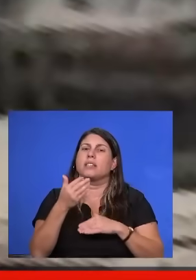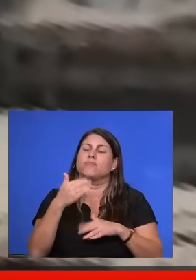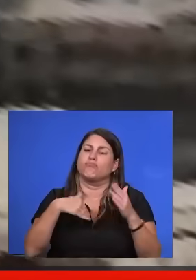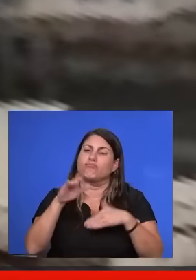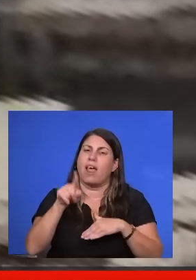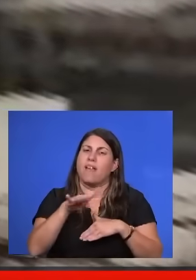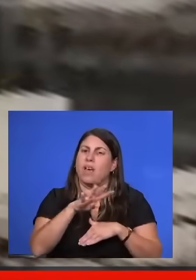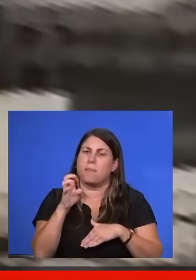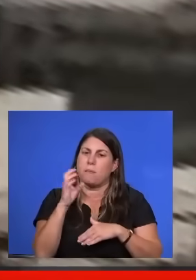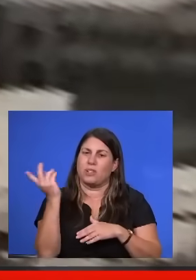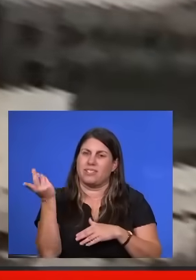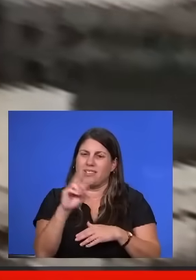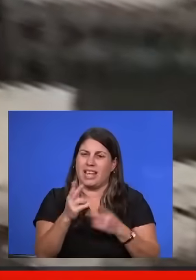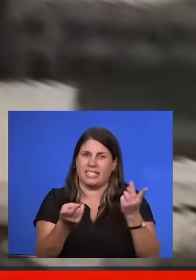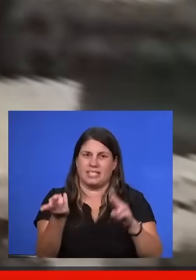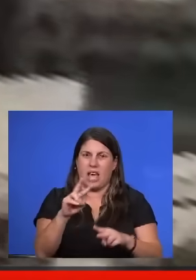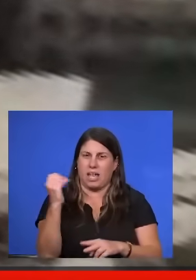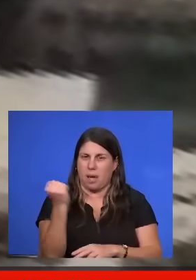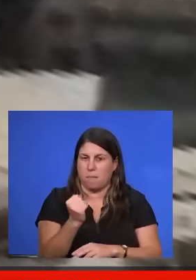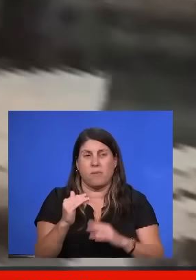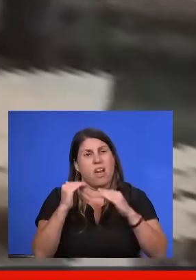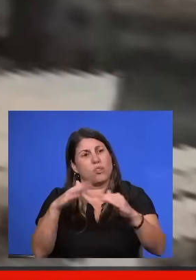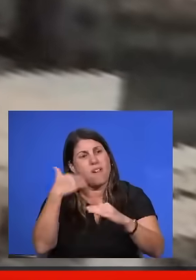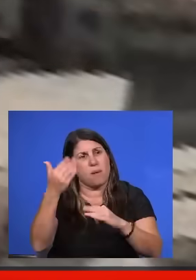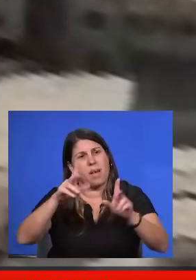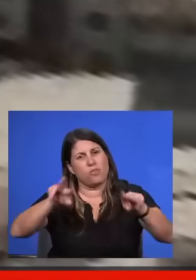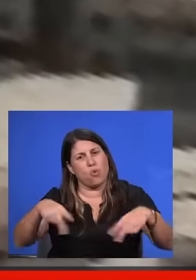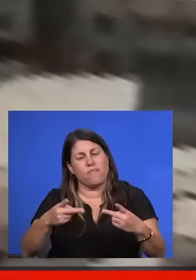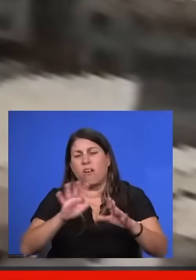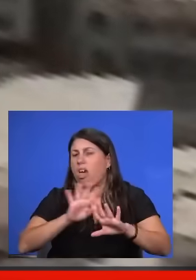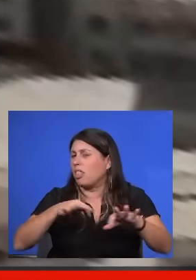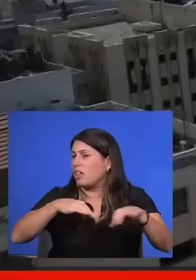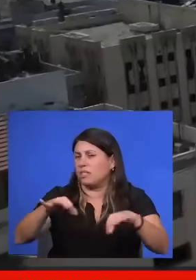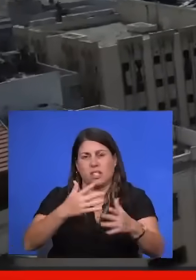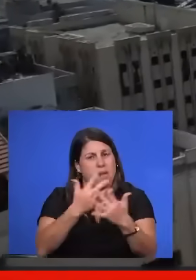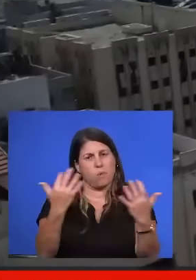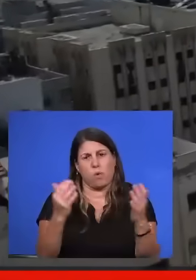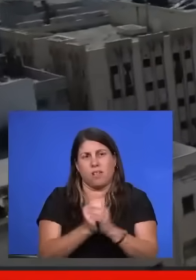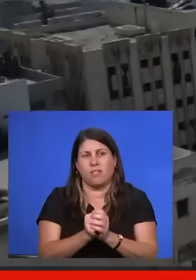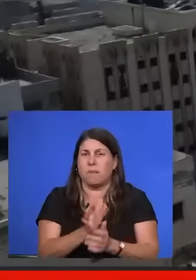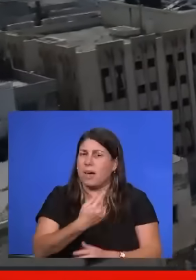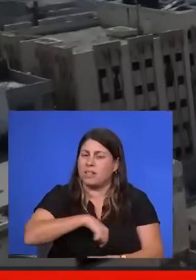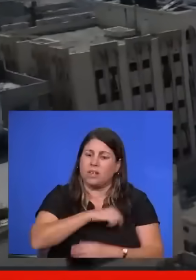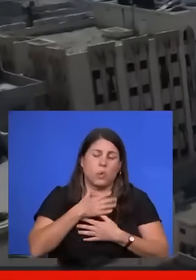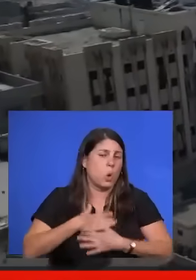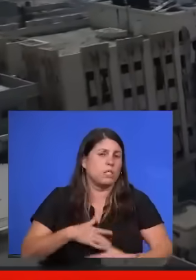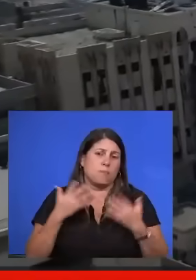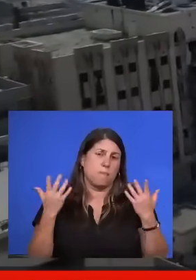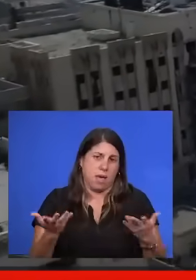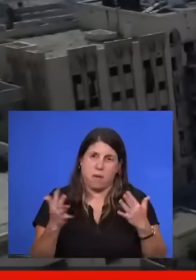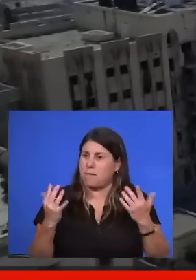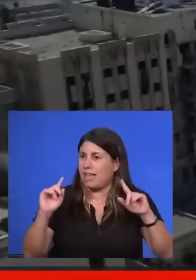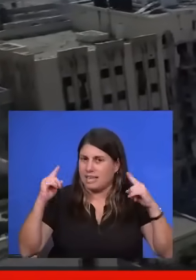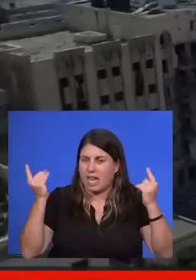נרצחים, השלב הבא נראה שוב חסר אסטרטגיה ברורה. מה אנחנו רוצים? מה יקרה אחרי מיטוט